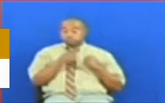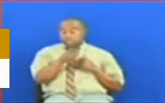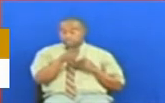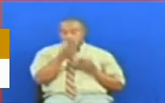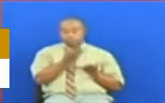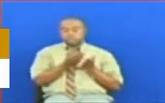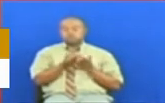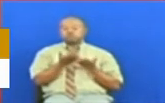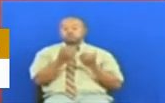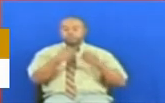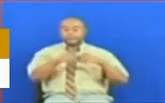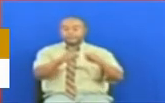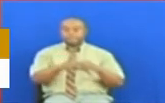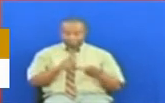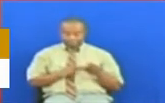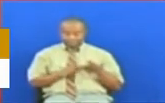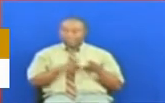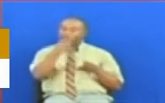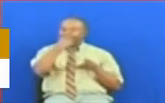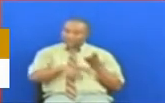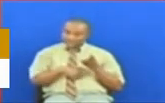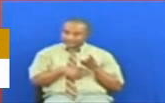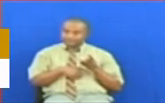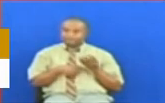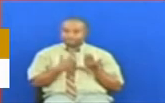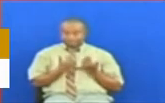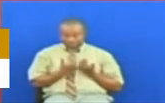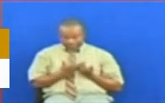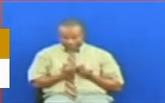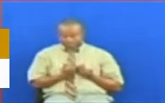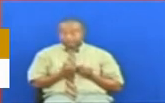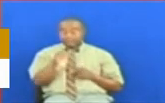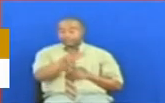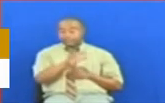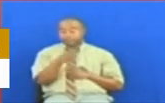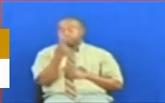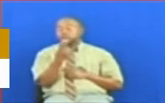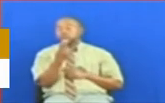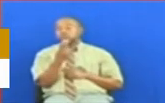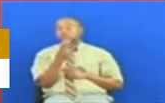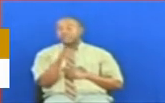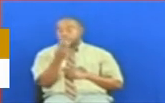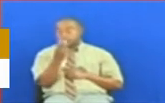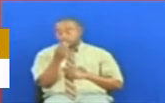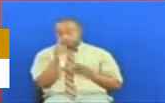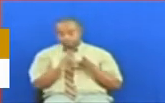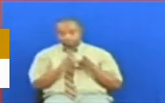kiutekelezaji zaidi. Faini ziainishwe katika nani. Eneo la pili lilozungumzwa na kamati, la tatu